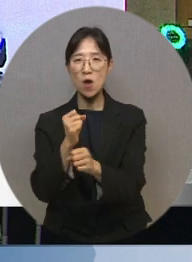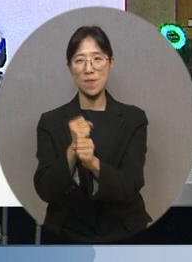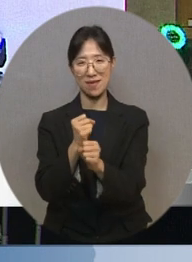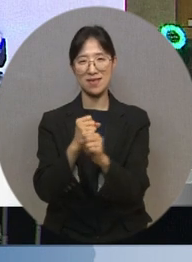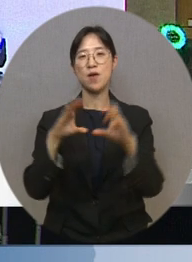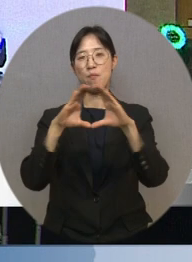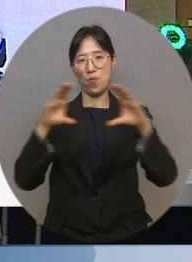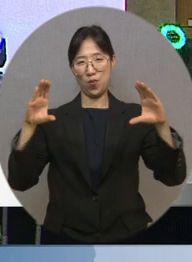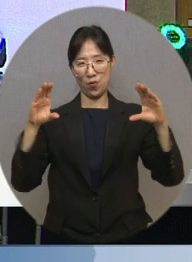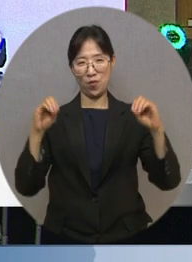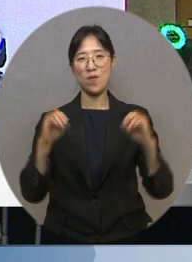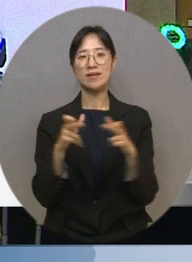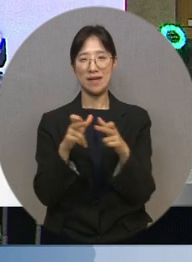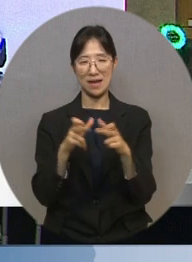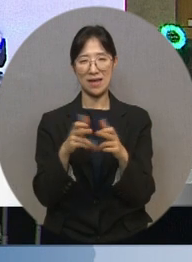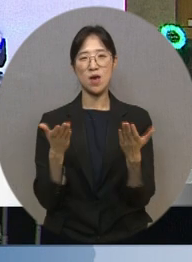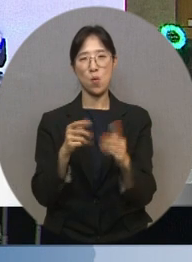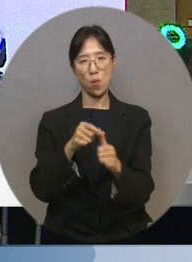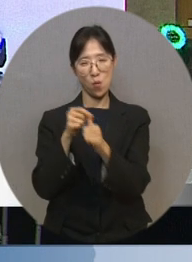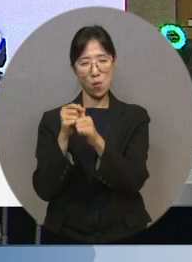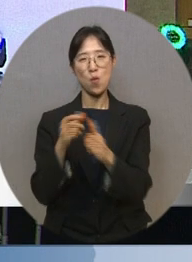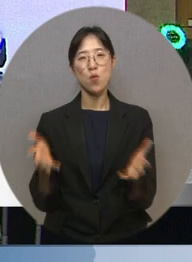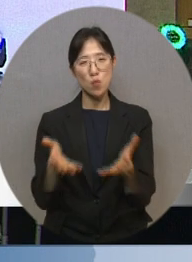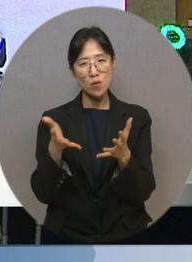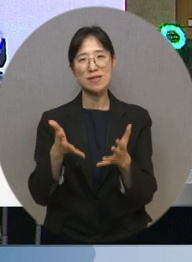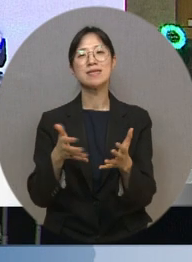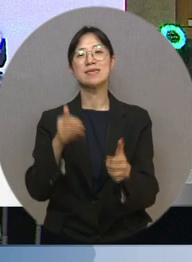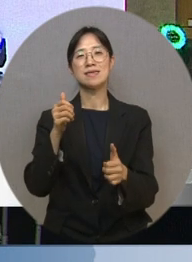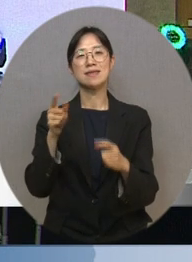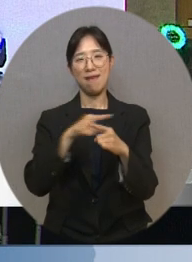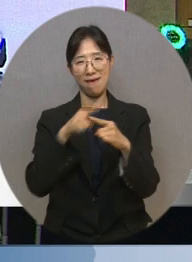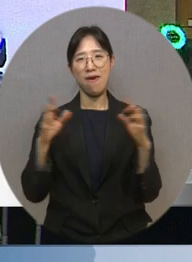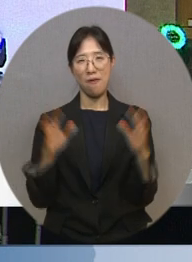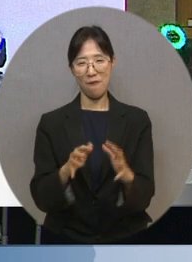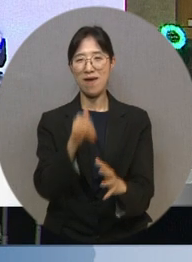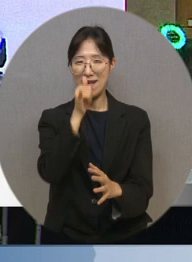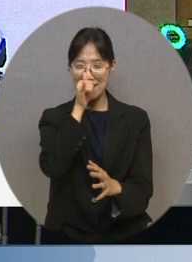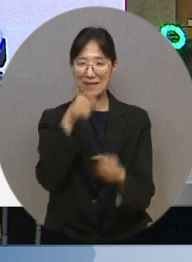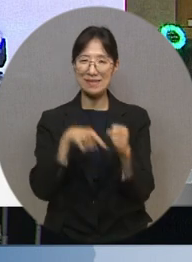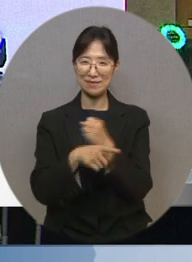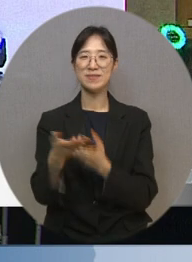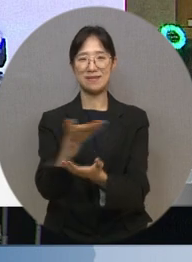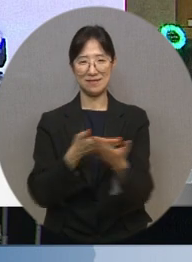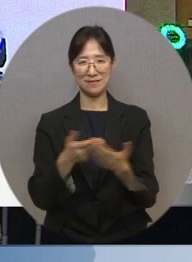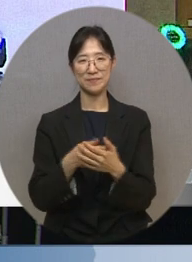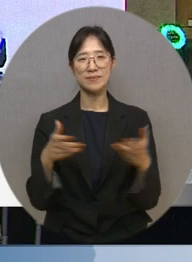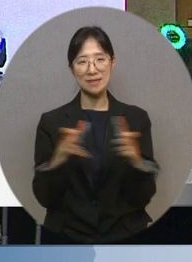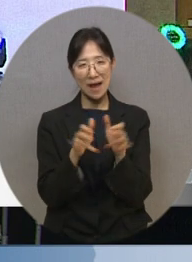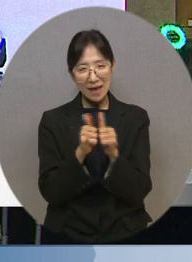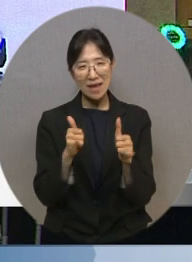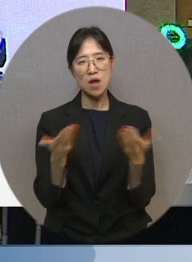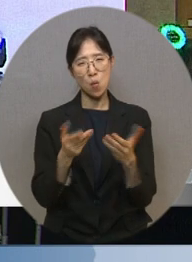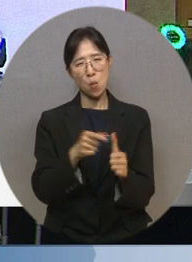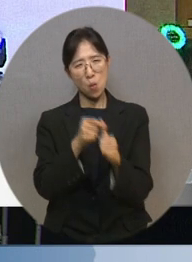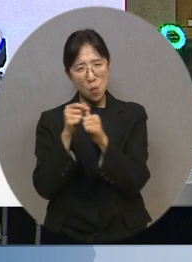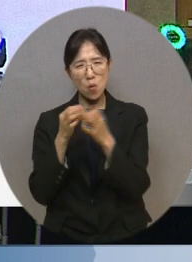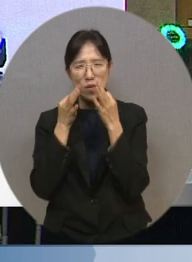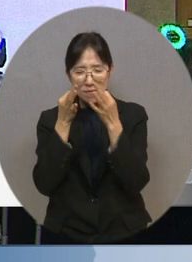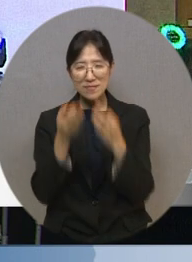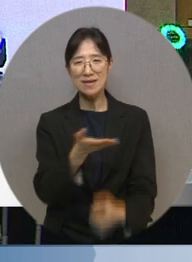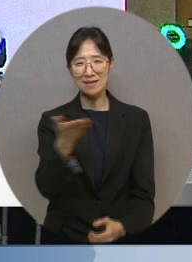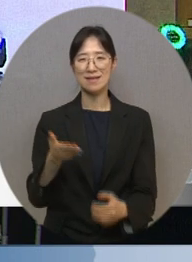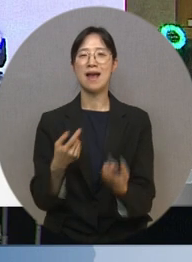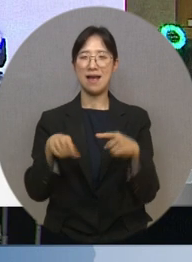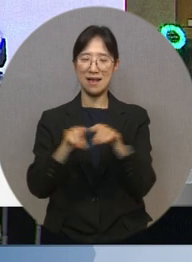표어로 장애인 고용촉진대회가 마련돼 그 의미를 함께 나눴다고 합니다. 장애인 고용에 힘쓰고 있는 이들을 다 함께